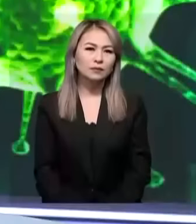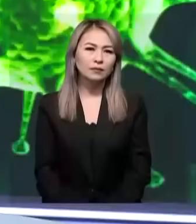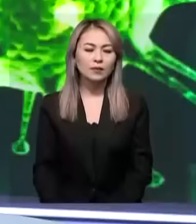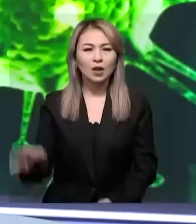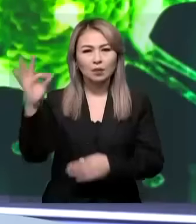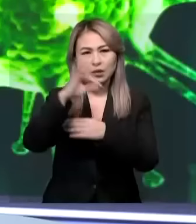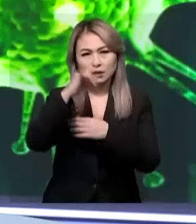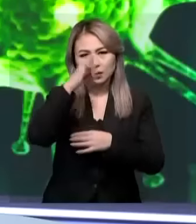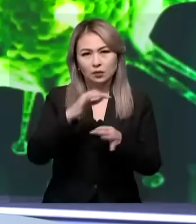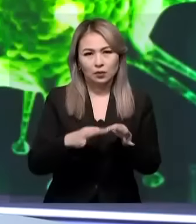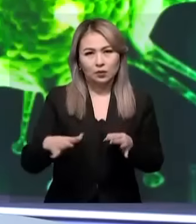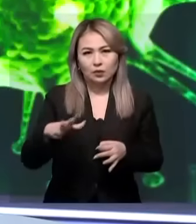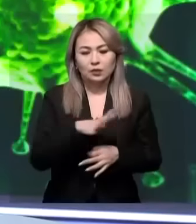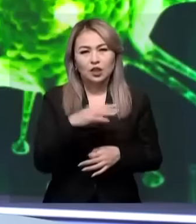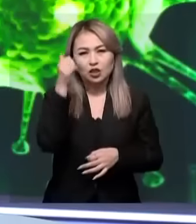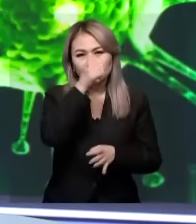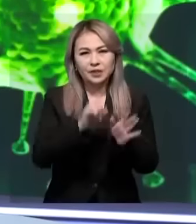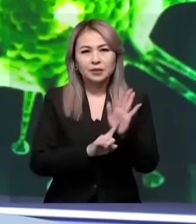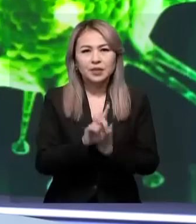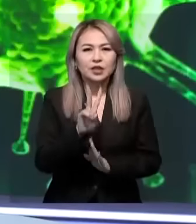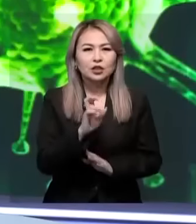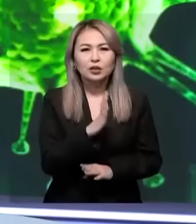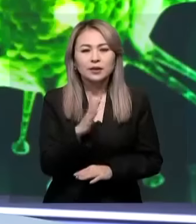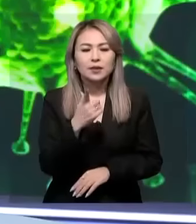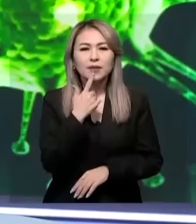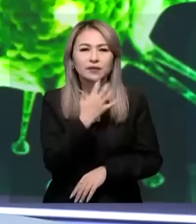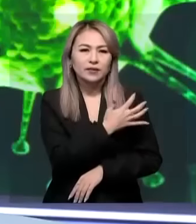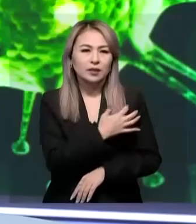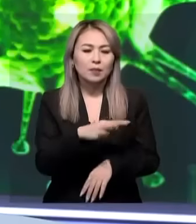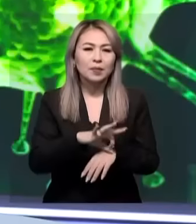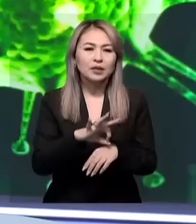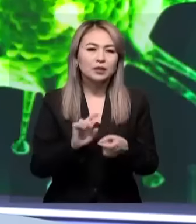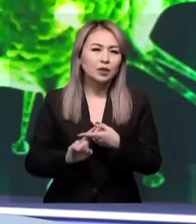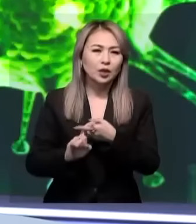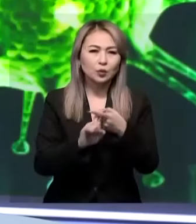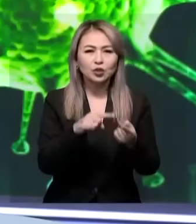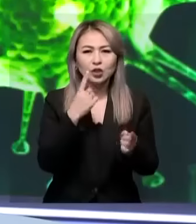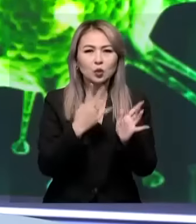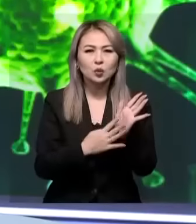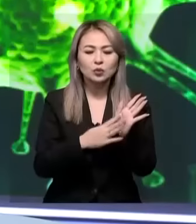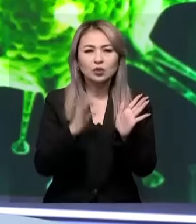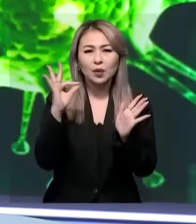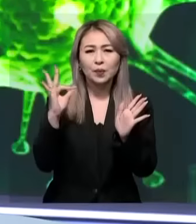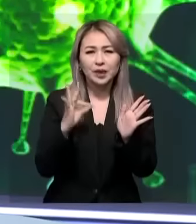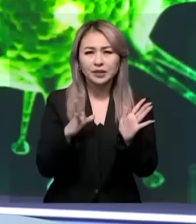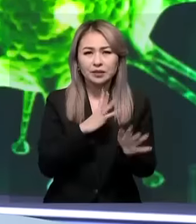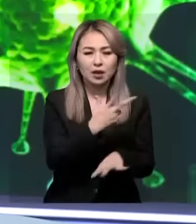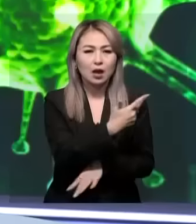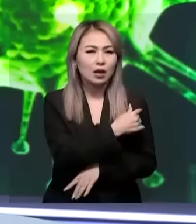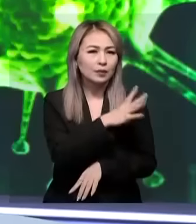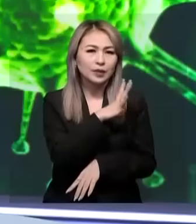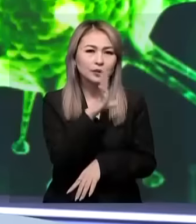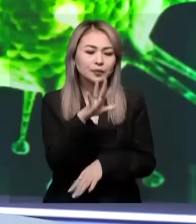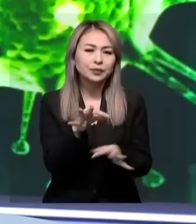Ал батыс Қазақстан облысында жыл басынан бері 200-ден аса адам қызылша жұқтырды. Эпидемиологтардың айтуынша соның 90%